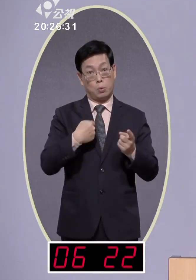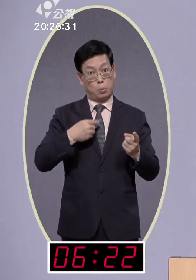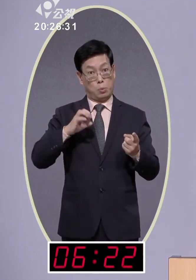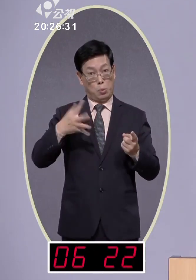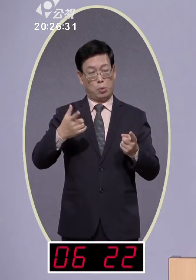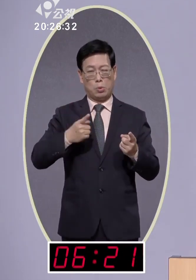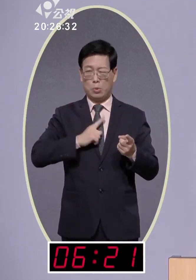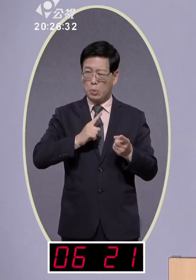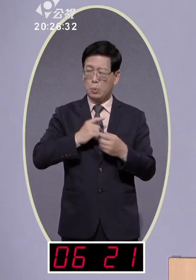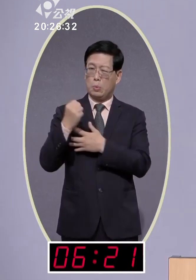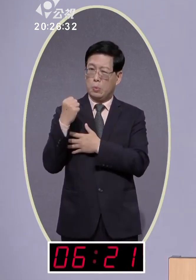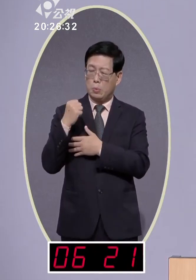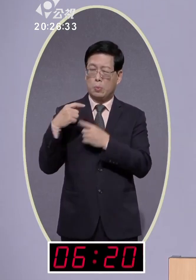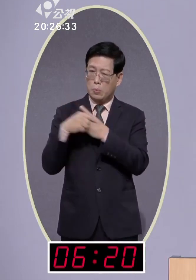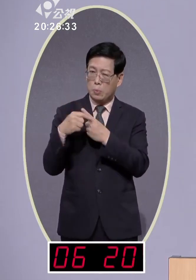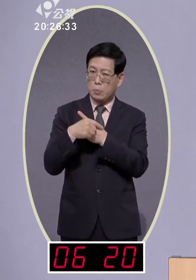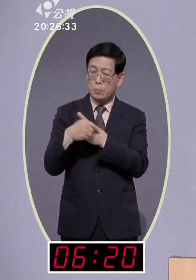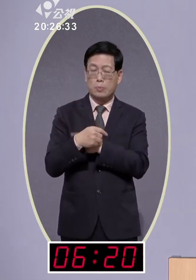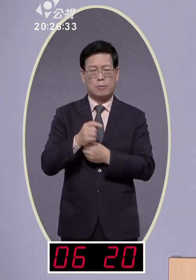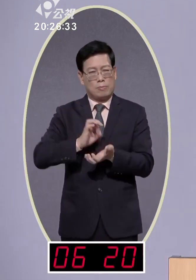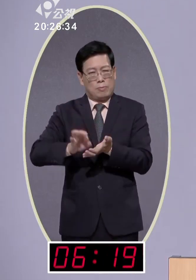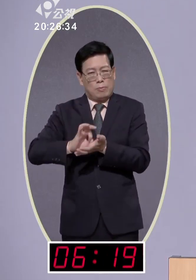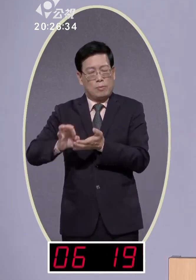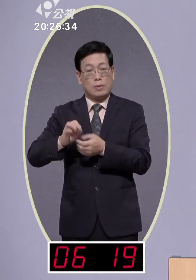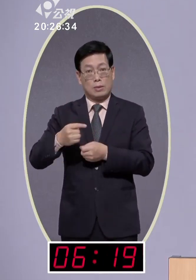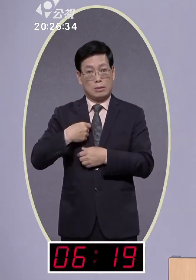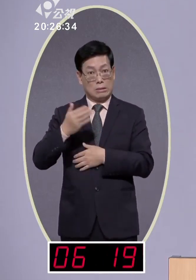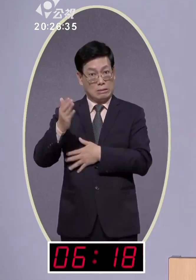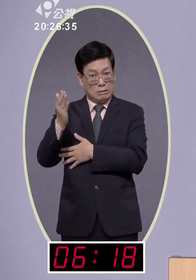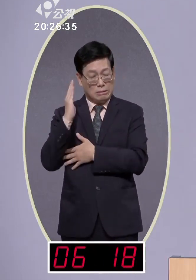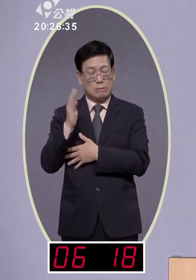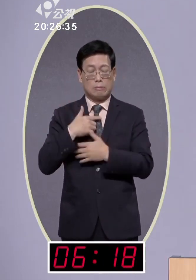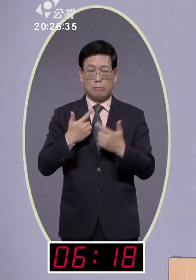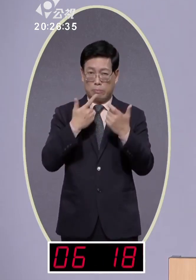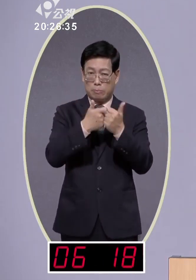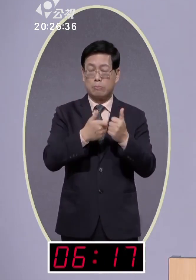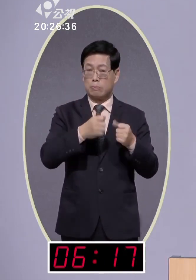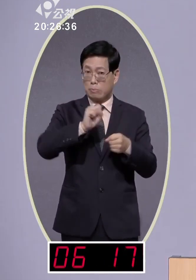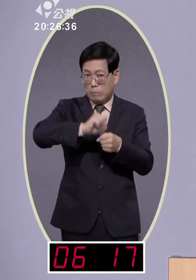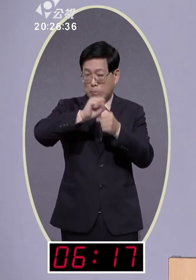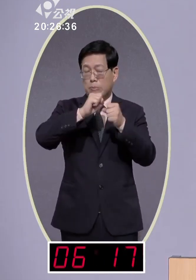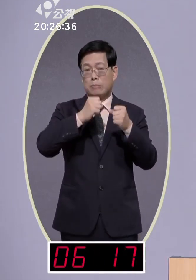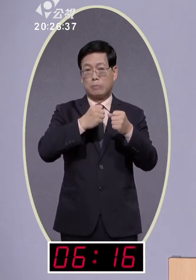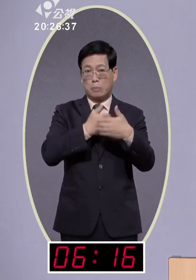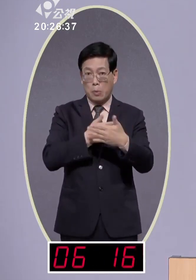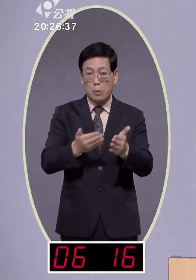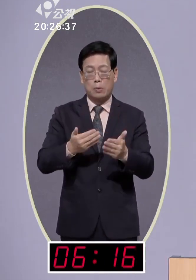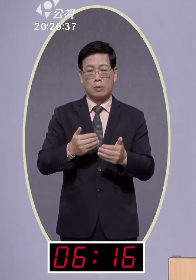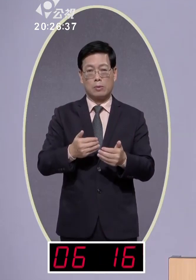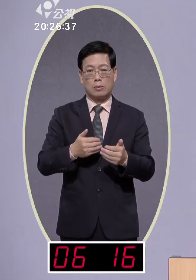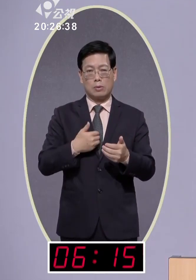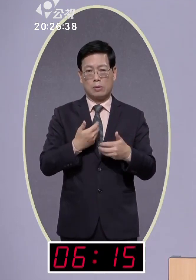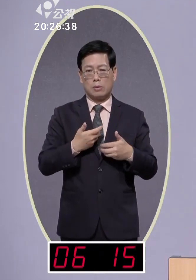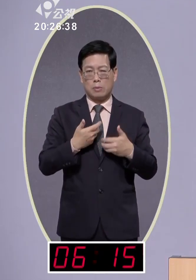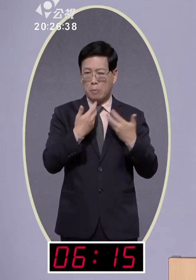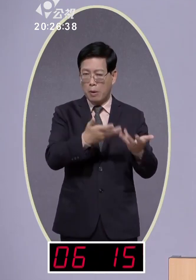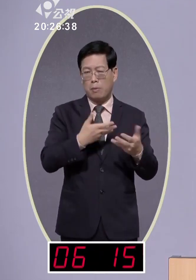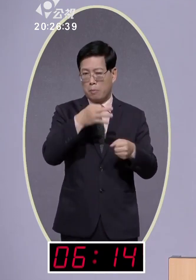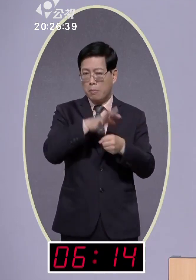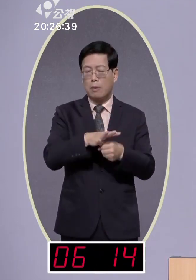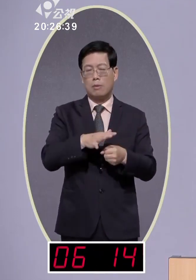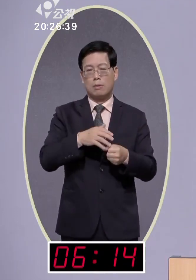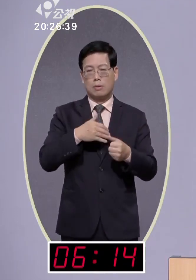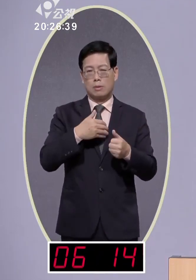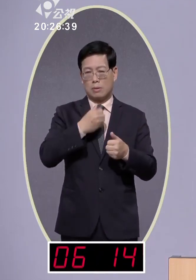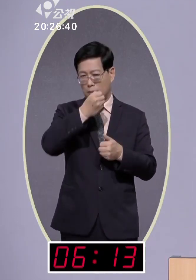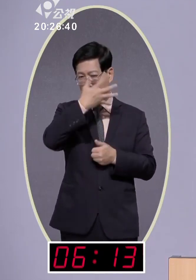什么要花尽那么多的力气，那么多的国家的资源来增班，来提供大量的补助给我们